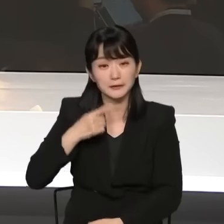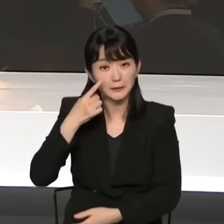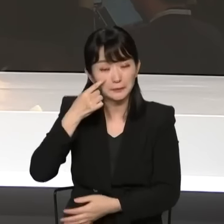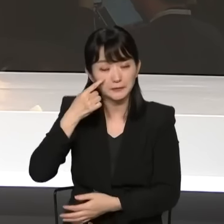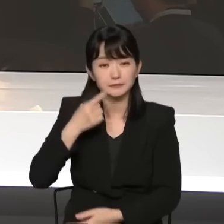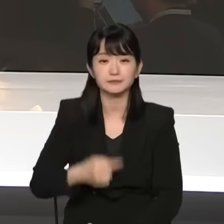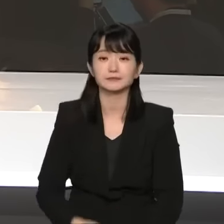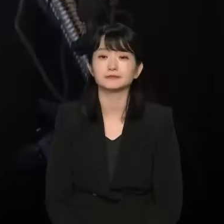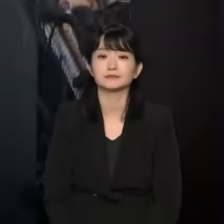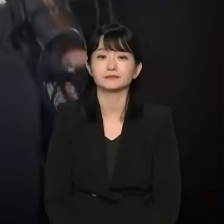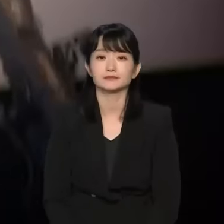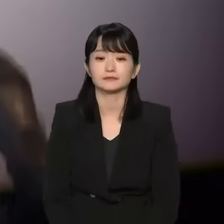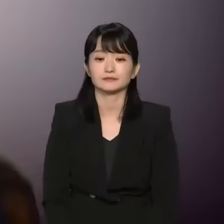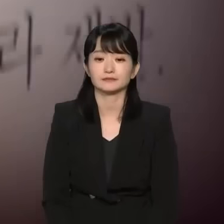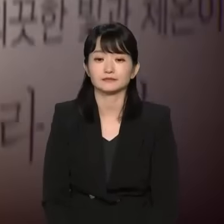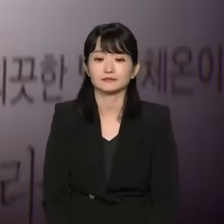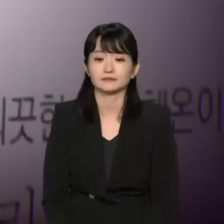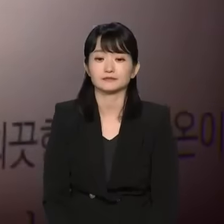기자입니다.